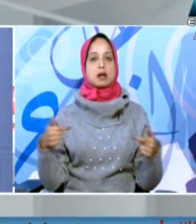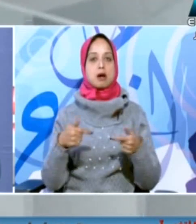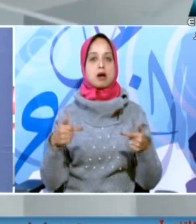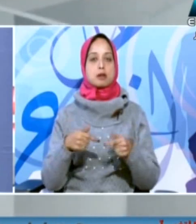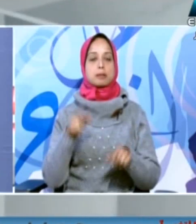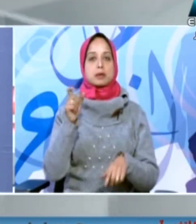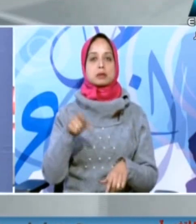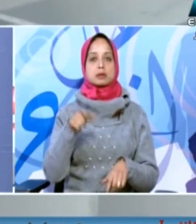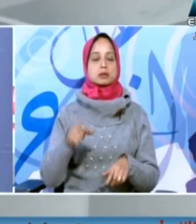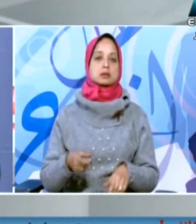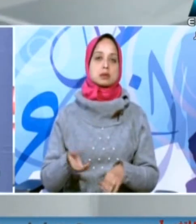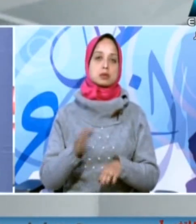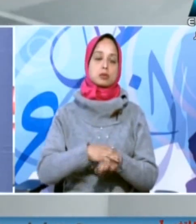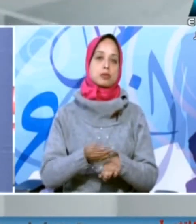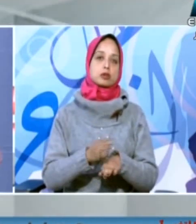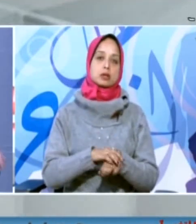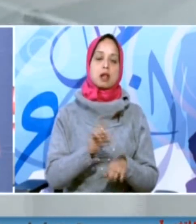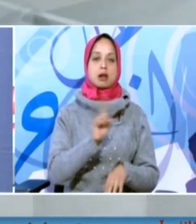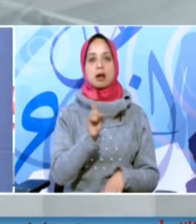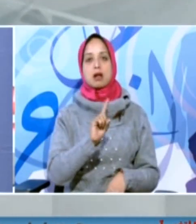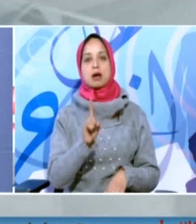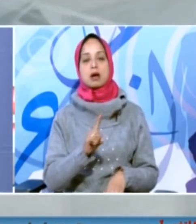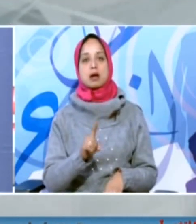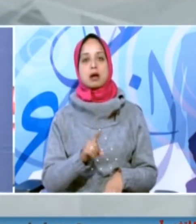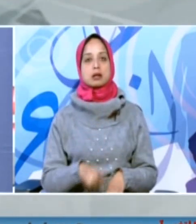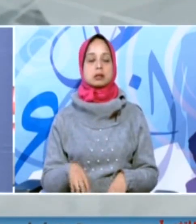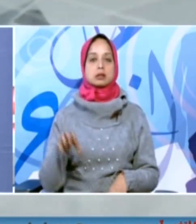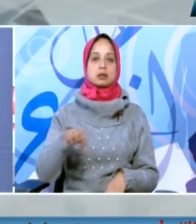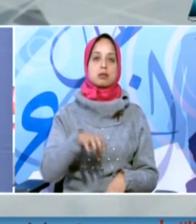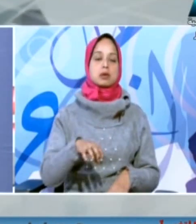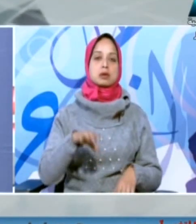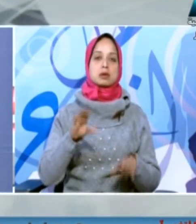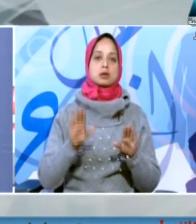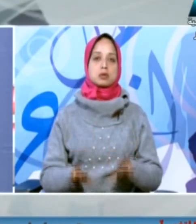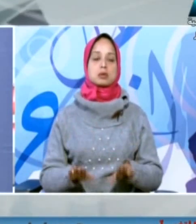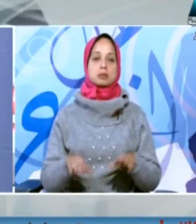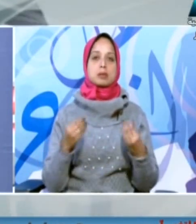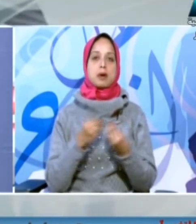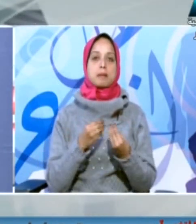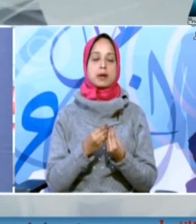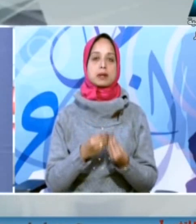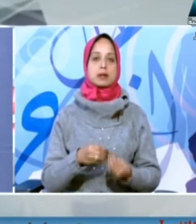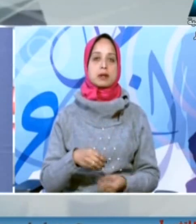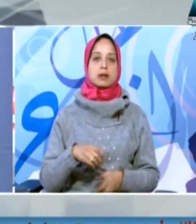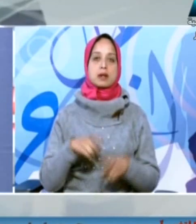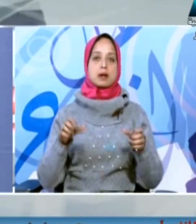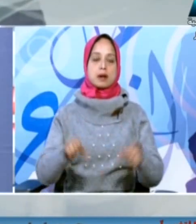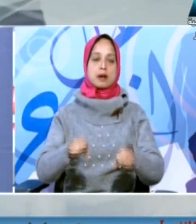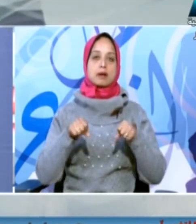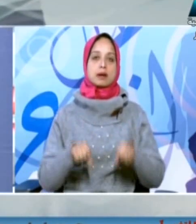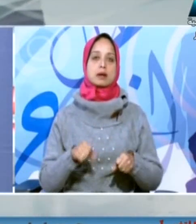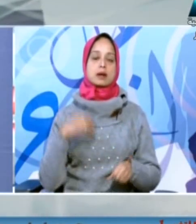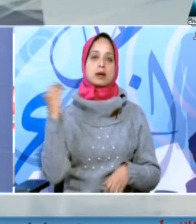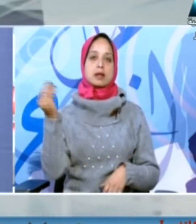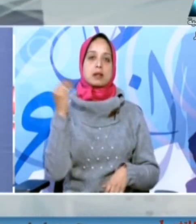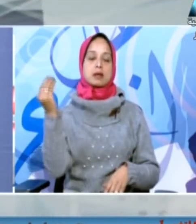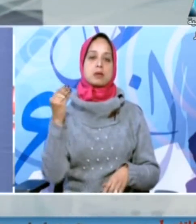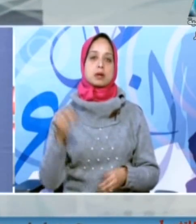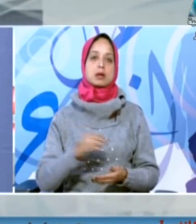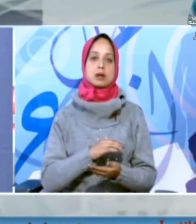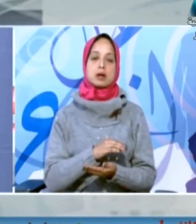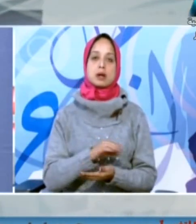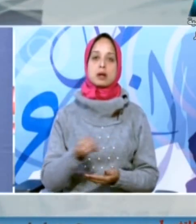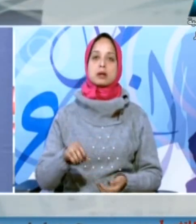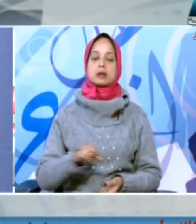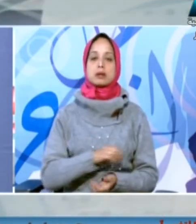تموت، يروحوا عصبة الأمم هم يقعدوا الأعضاء ويحلوا لهم المشكلة بتاعتهم. دولية لحل المشاكل سلميا بدل